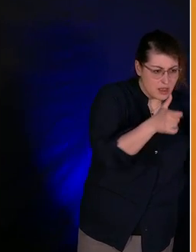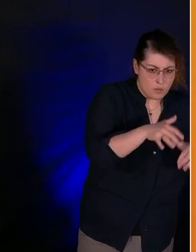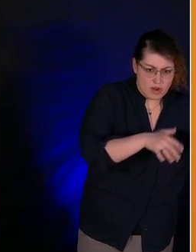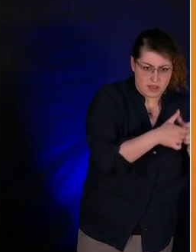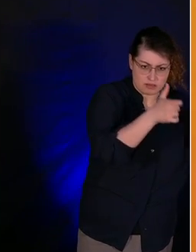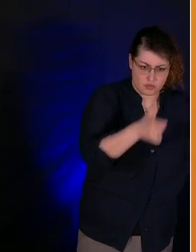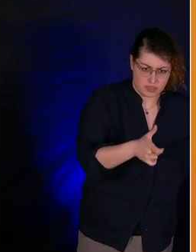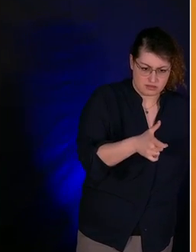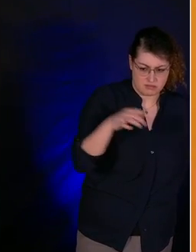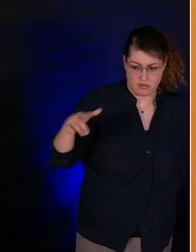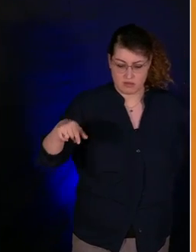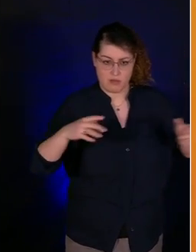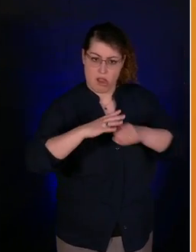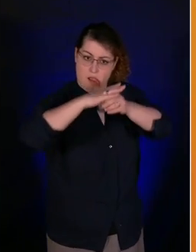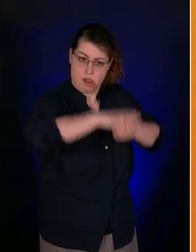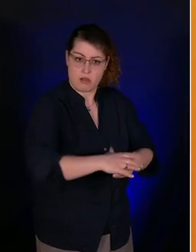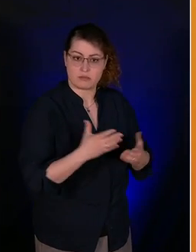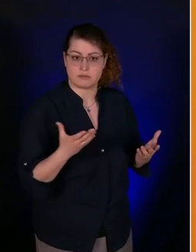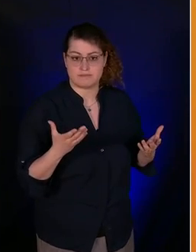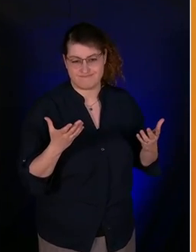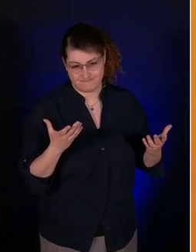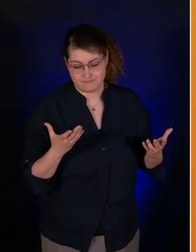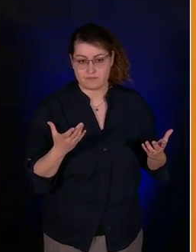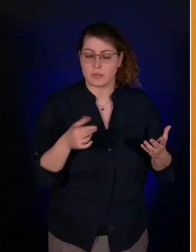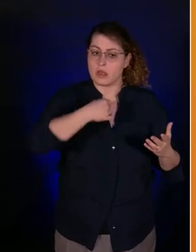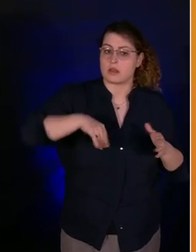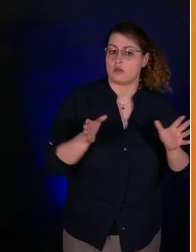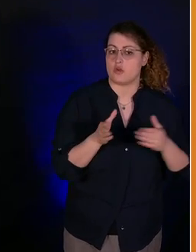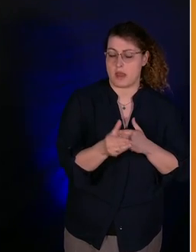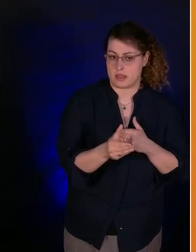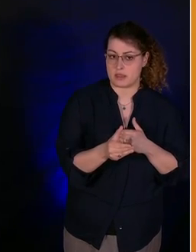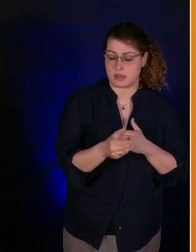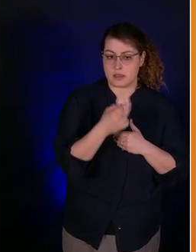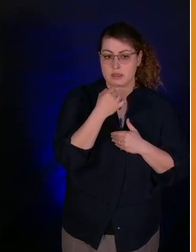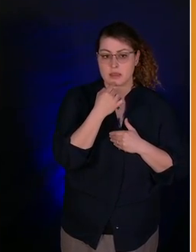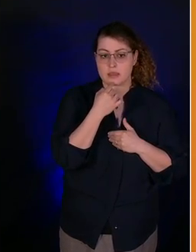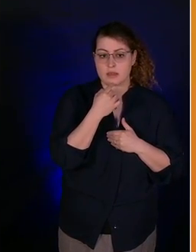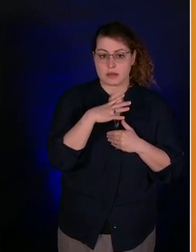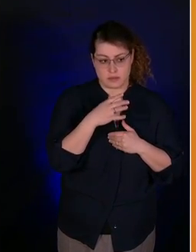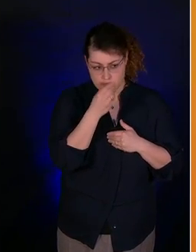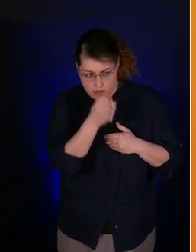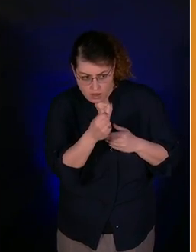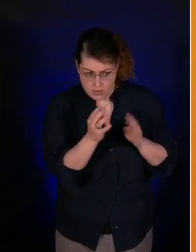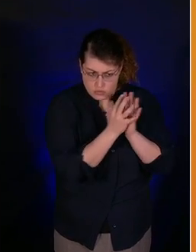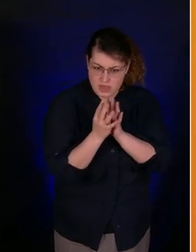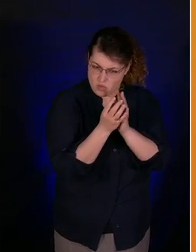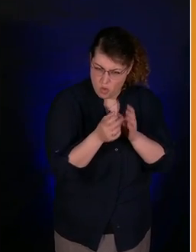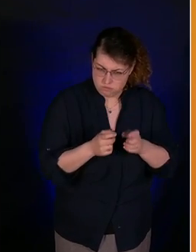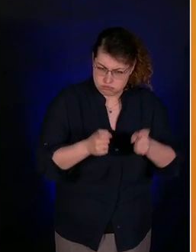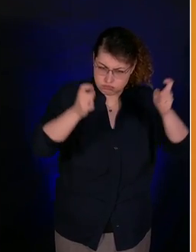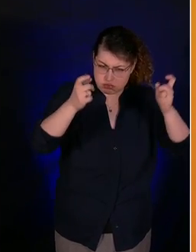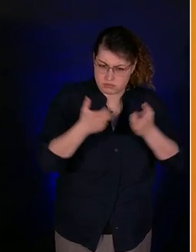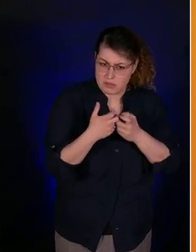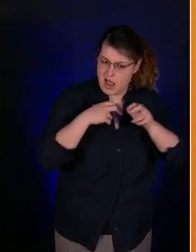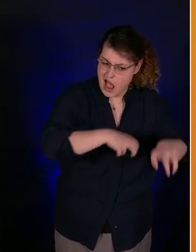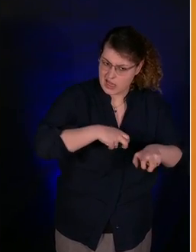domination. Dans notre secteur, on constate cette socialisation accrue. L'agriculture